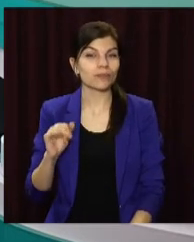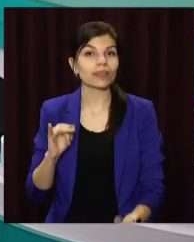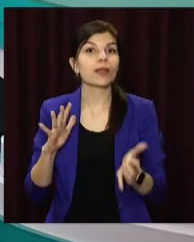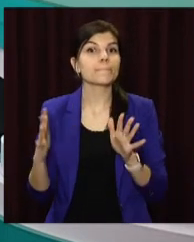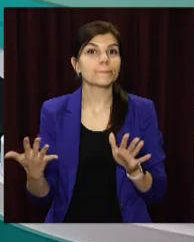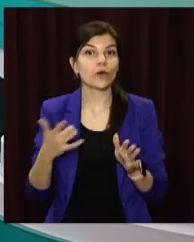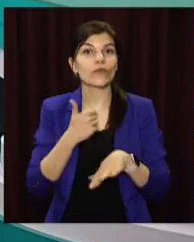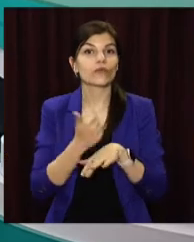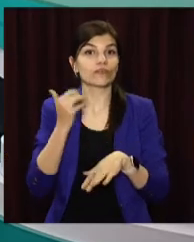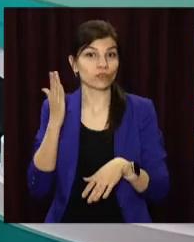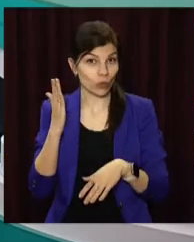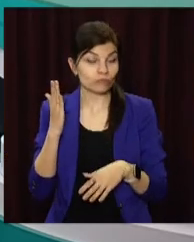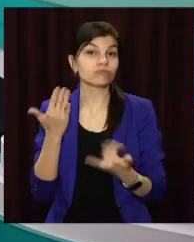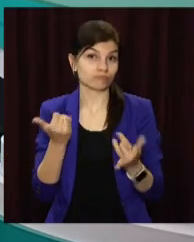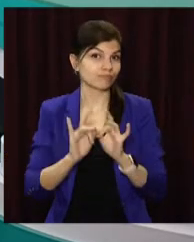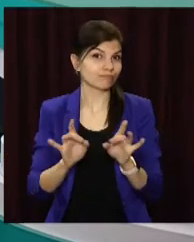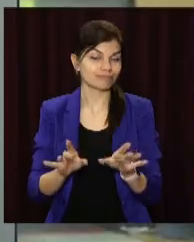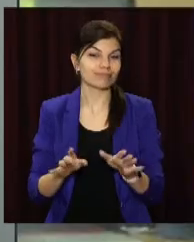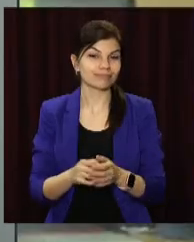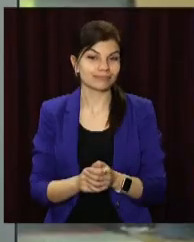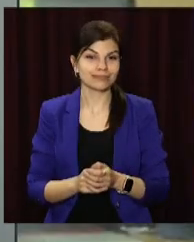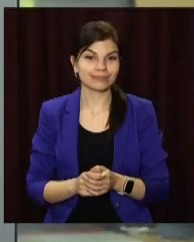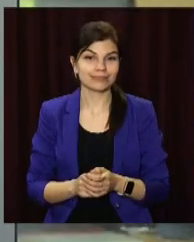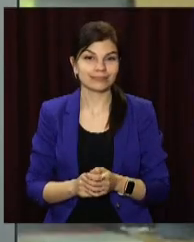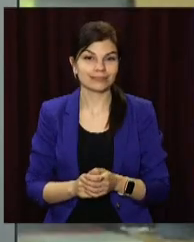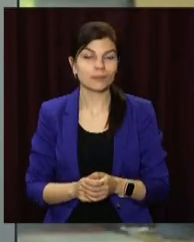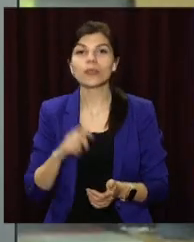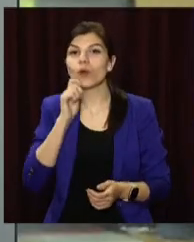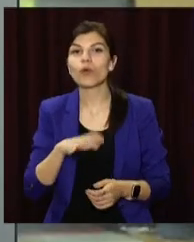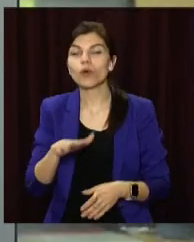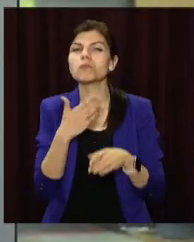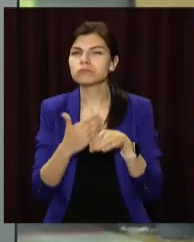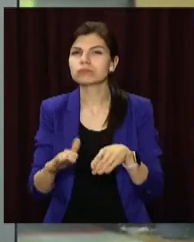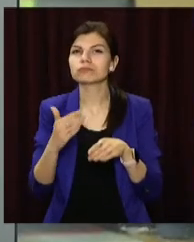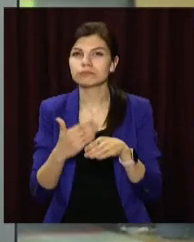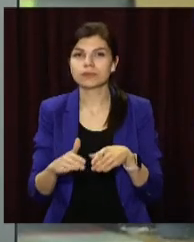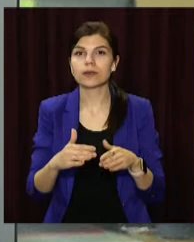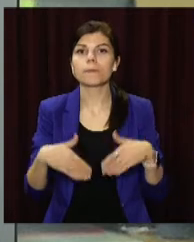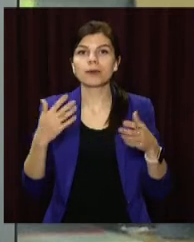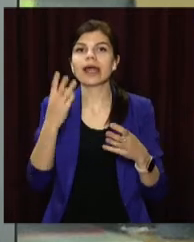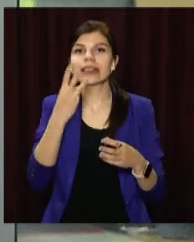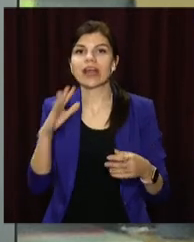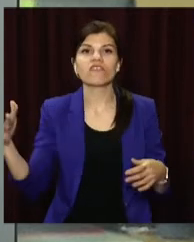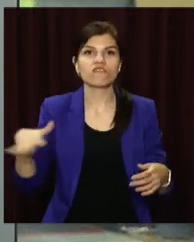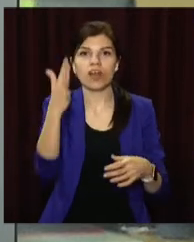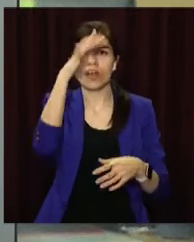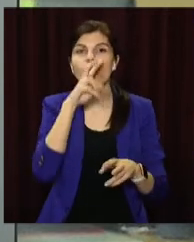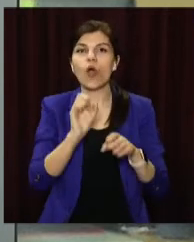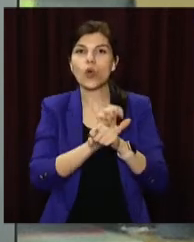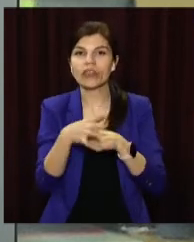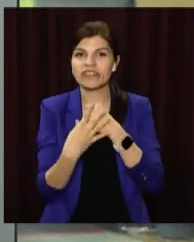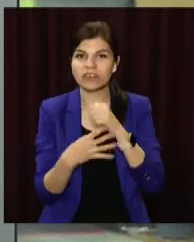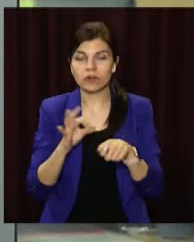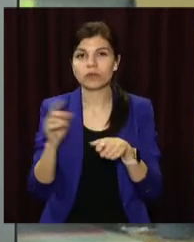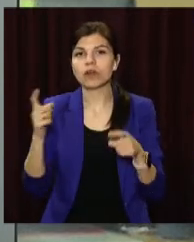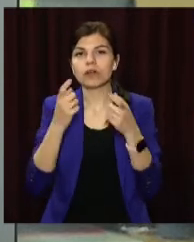про головні події вівторка дивіться просто зараз. Україна поступово виходить із третьої хвилі COVID-19. Про це сьогодні